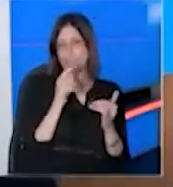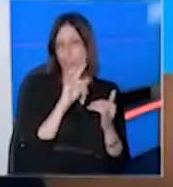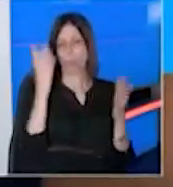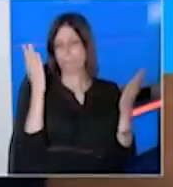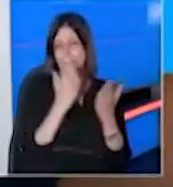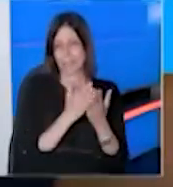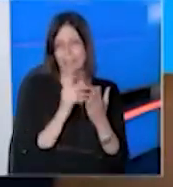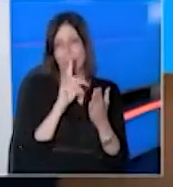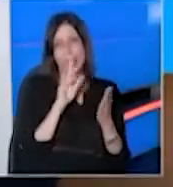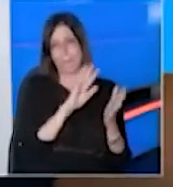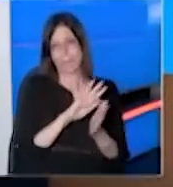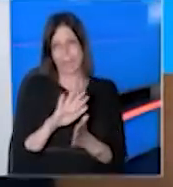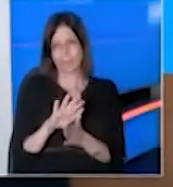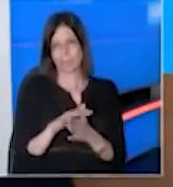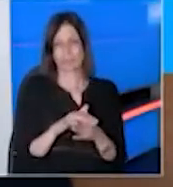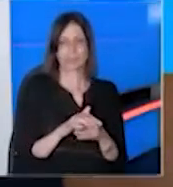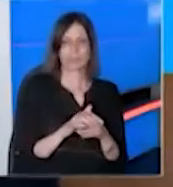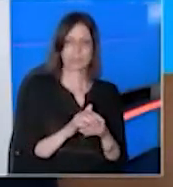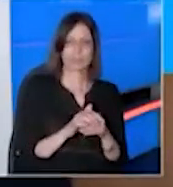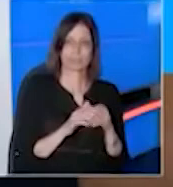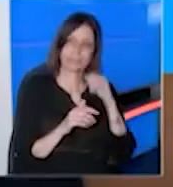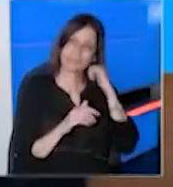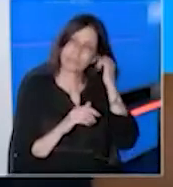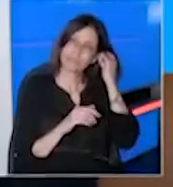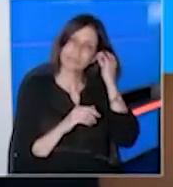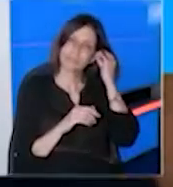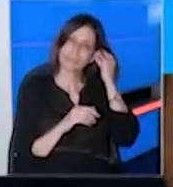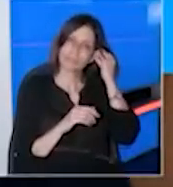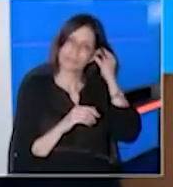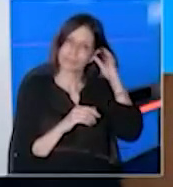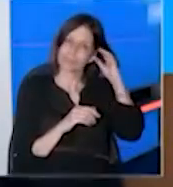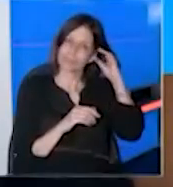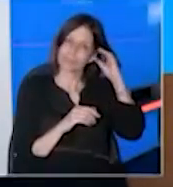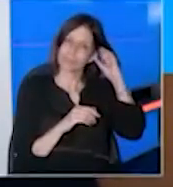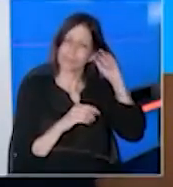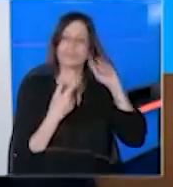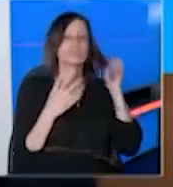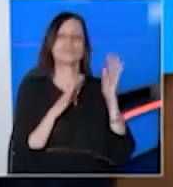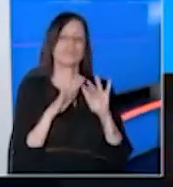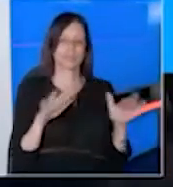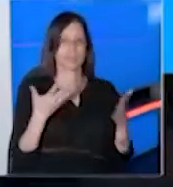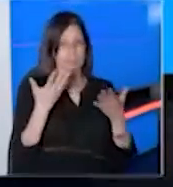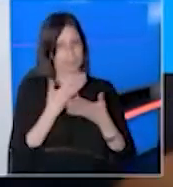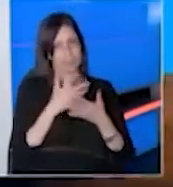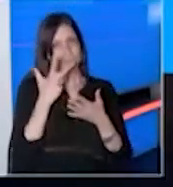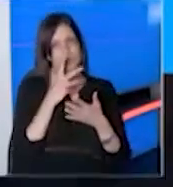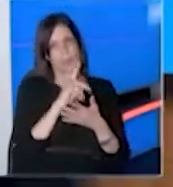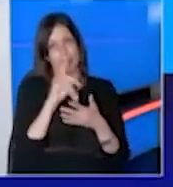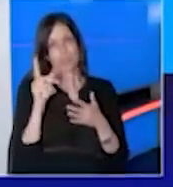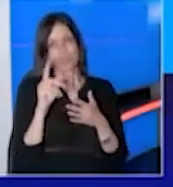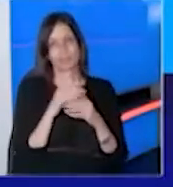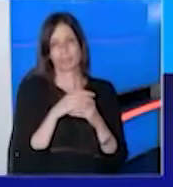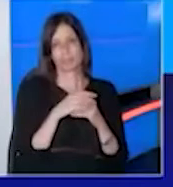ברוב הפריפריה. כן. וגם דוד, ודונם, דוד, דוד. לקבל דונם במאגר לא. מיכאל ב3 מיליון לא. דולר במקום בזה.